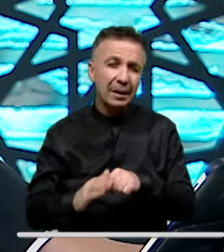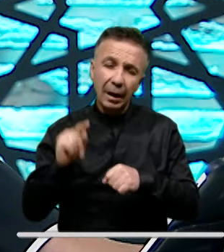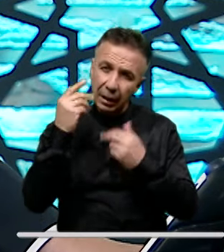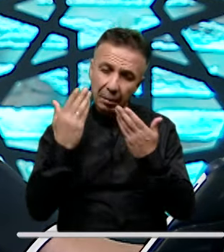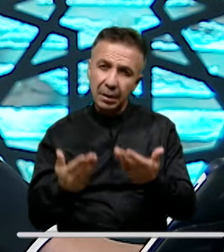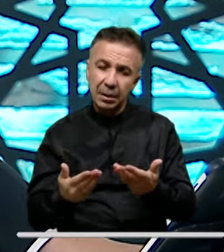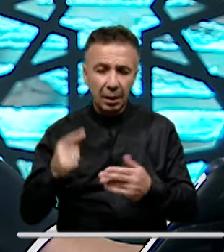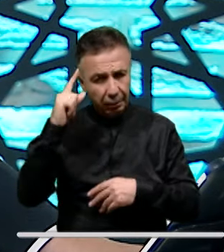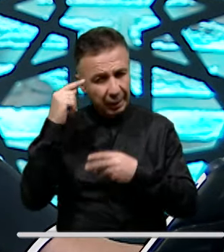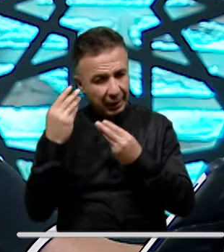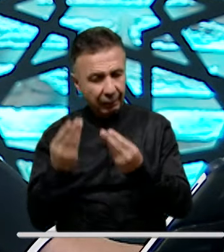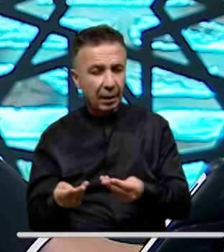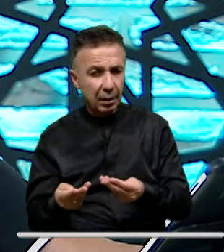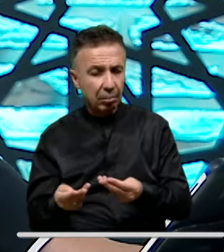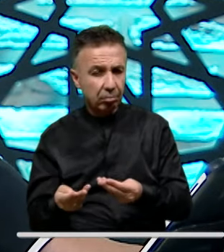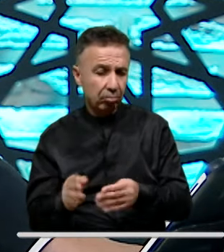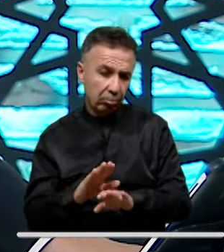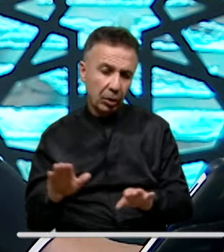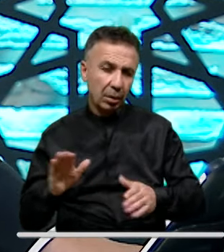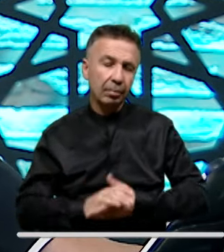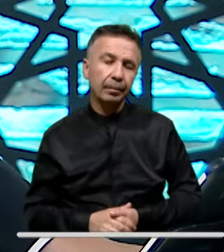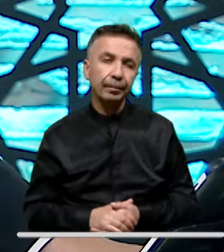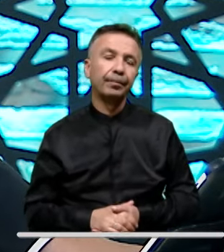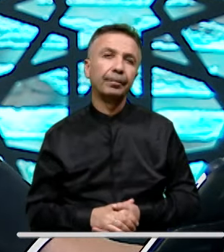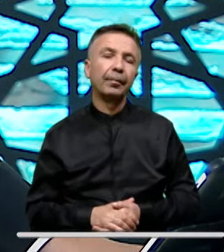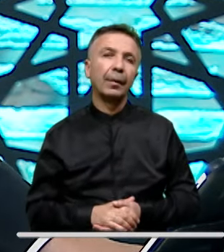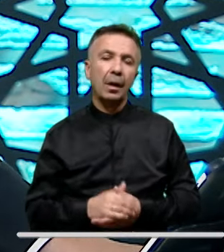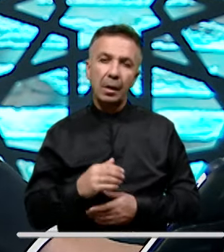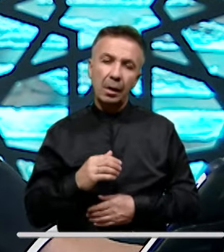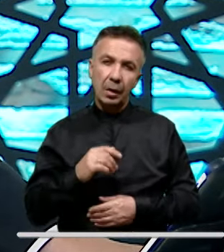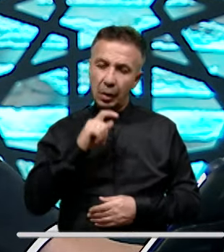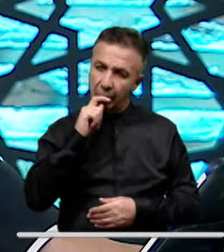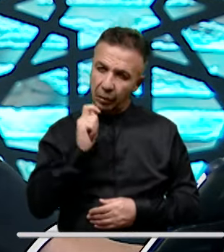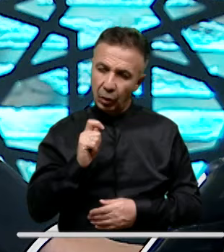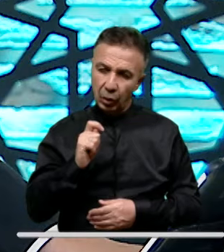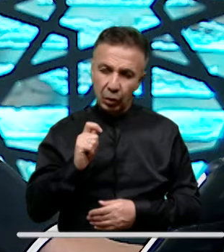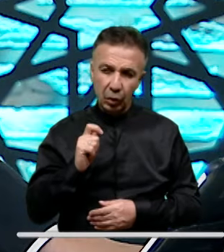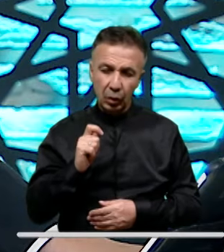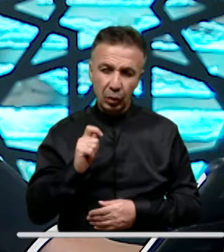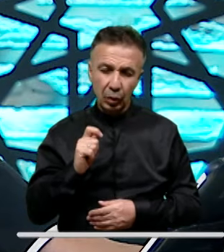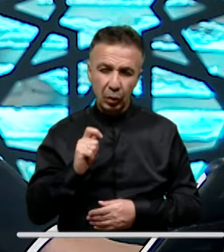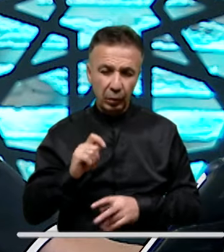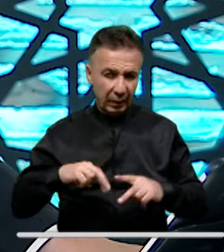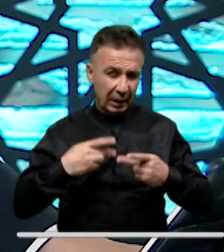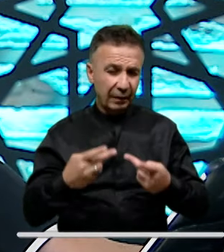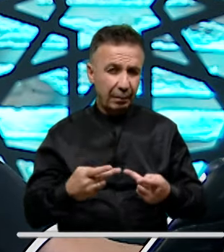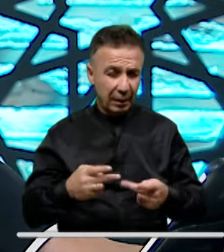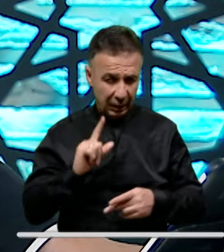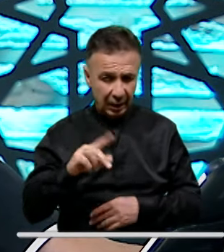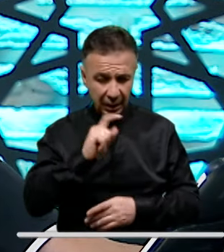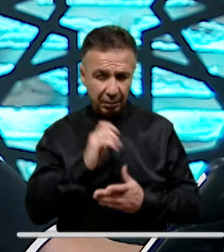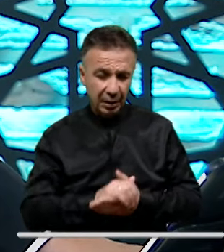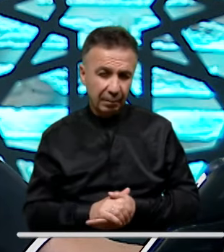bir bilgilendirme mesajı geliyor demiş Mustafa Bey. Sözlü vekalet vermek gerekmez miydi hocam? Yoksa bizim ilk